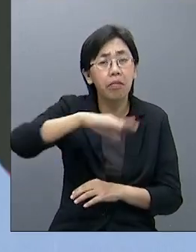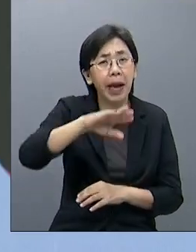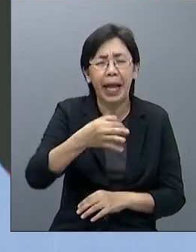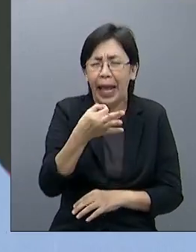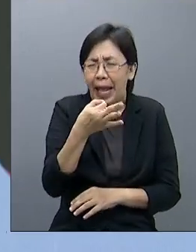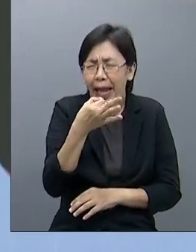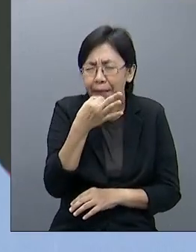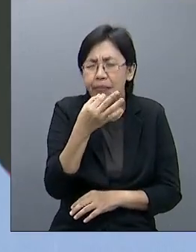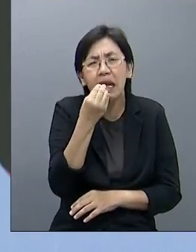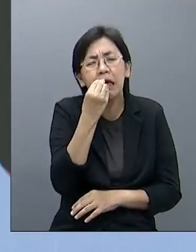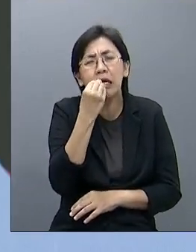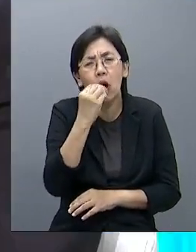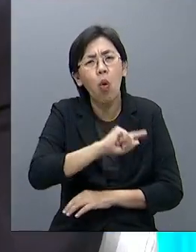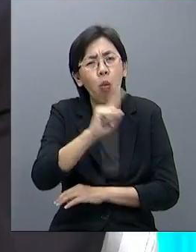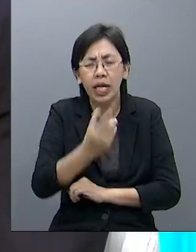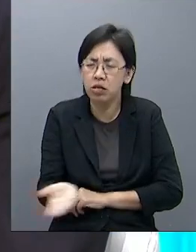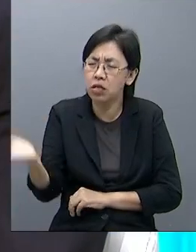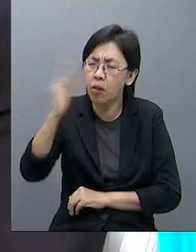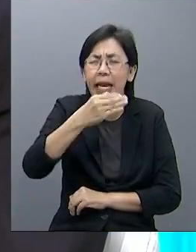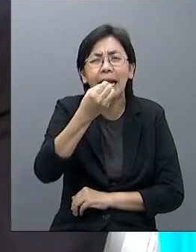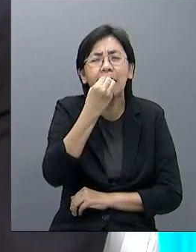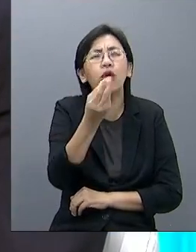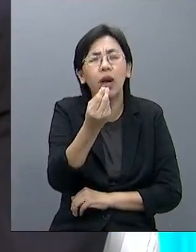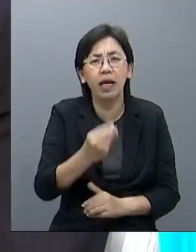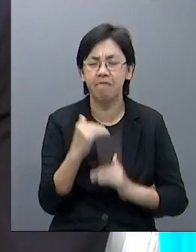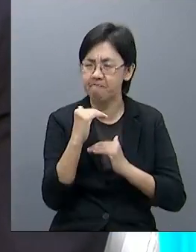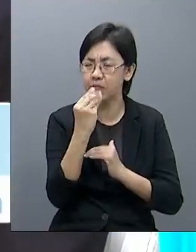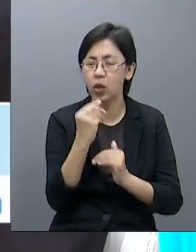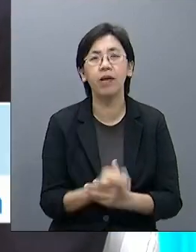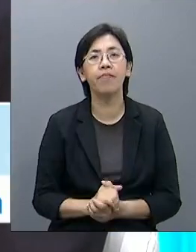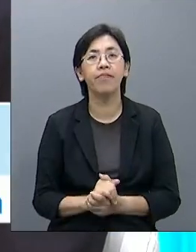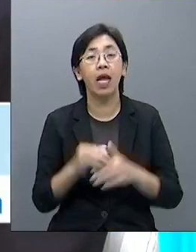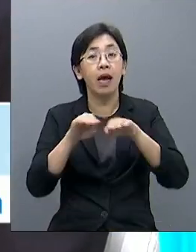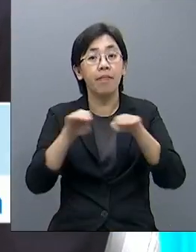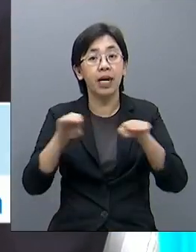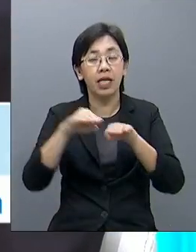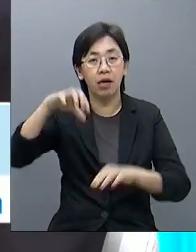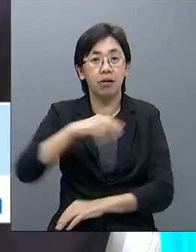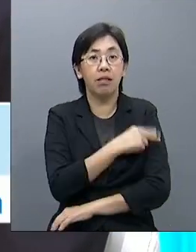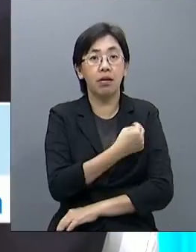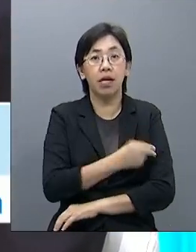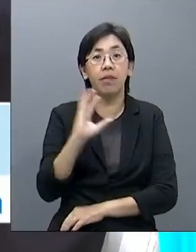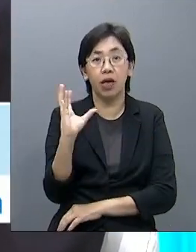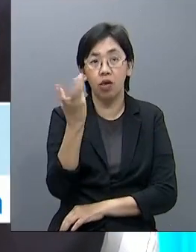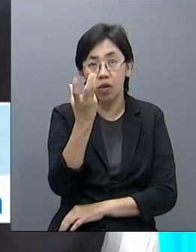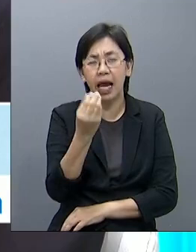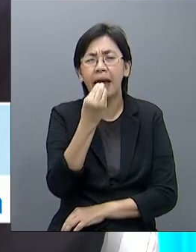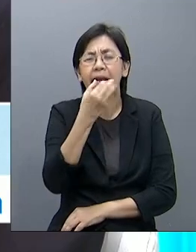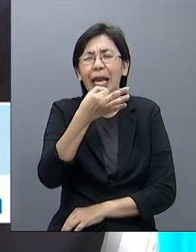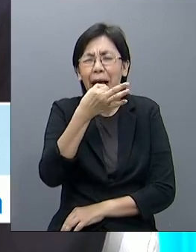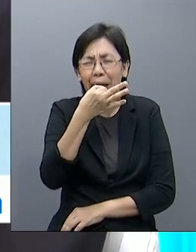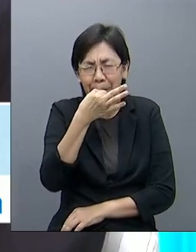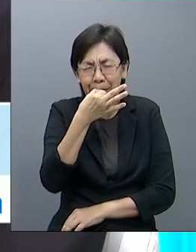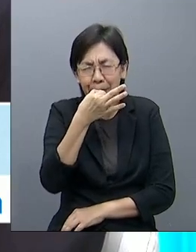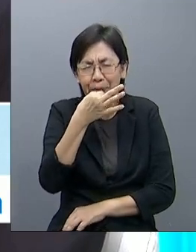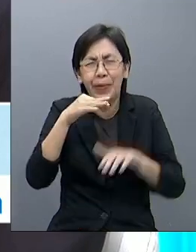ถกิน stops aiไหร่ถ้าเป็นตามเกนเมหอฐานที่องการอนามักโค neuroscienceกคือการ